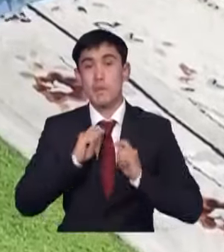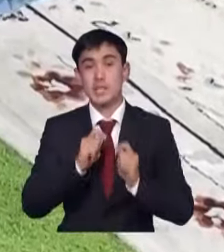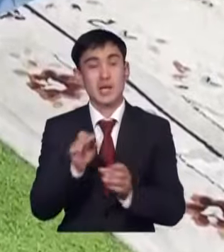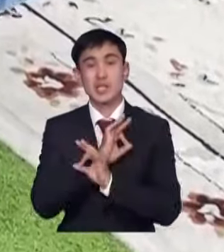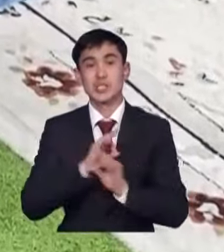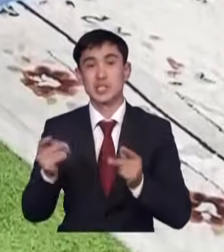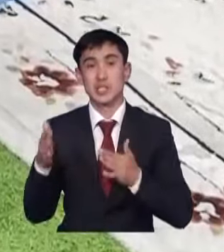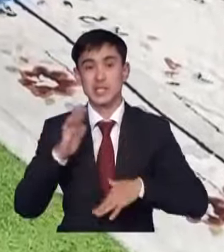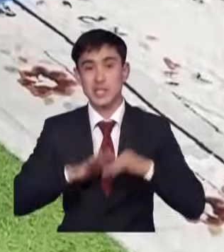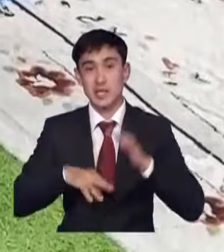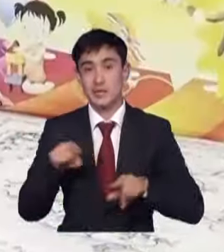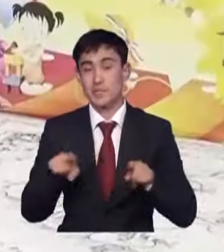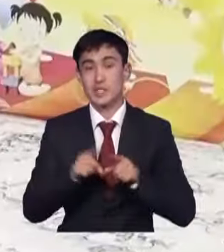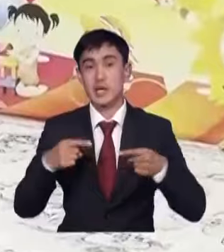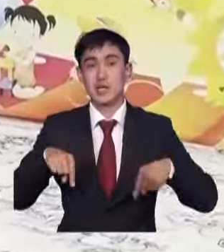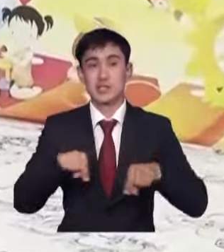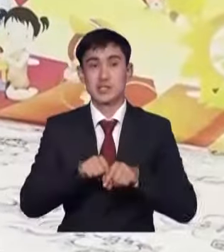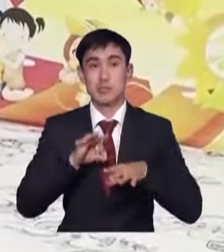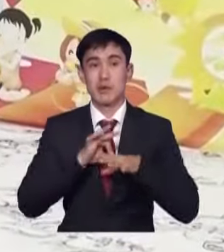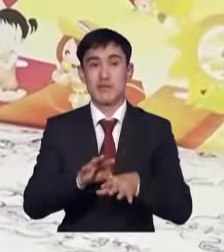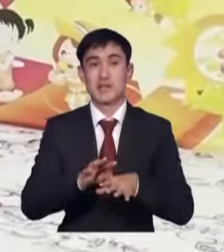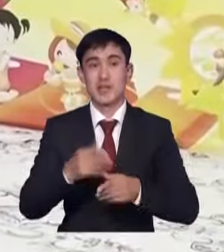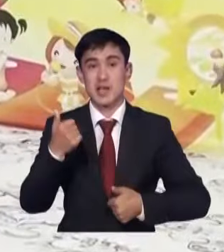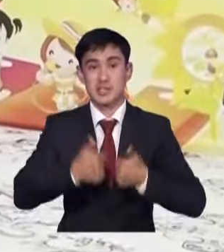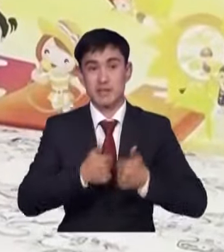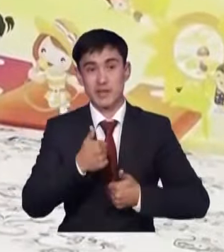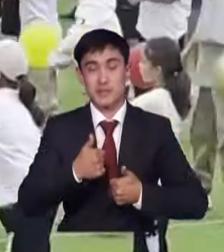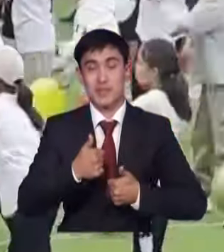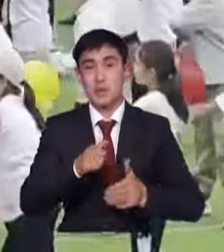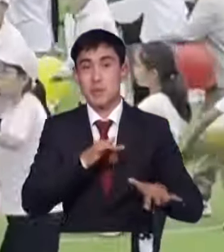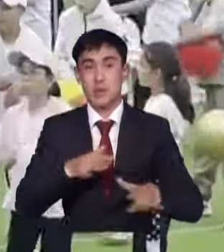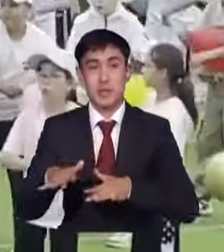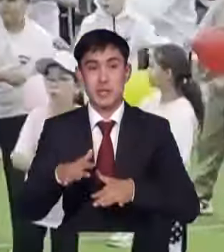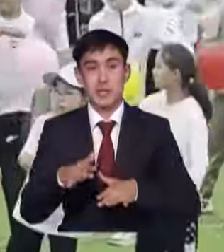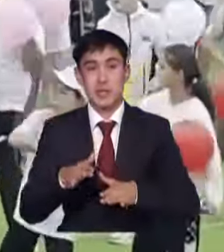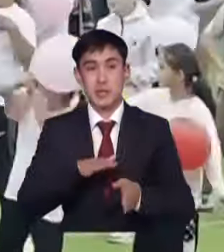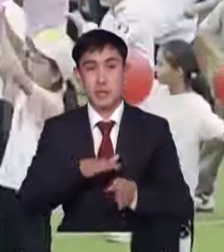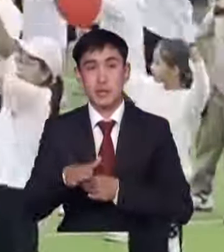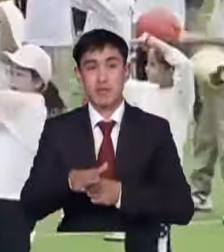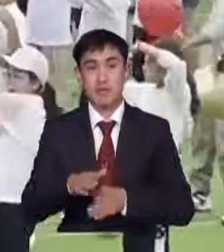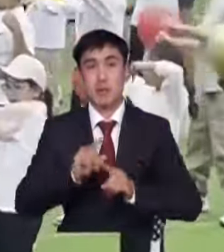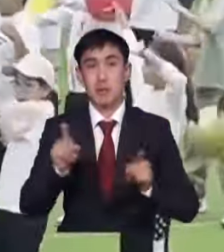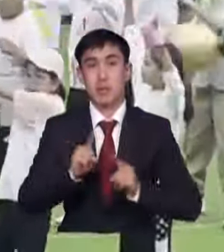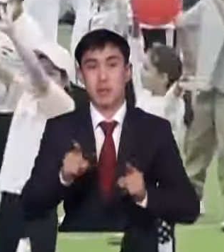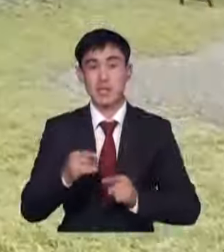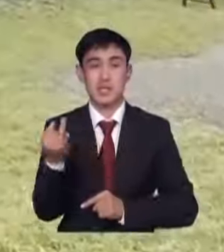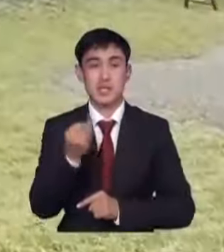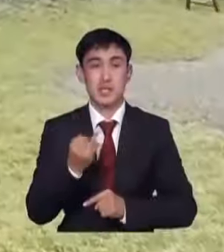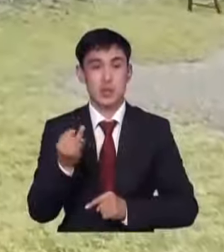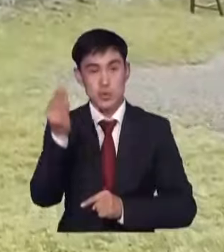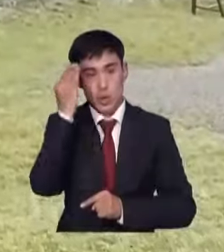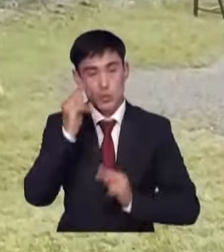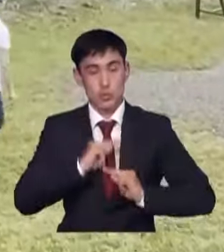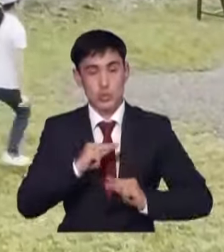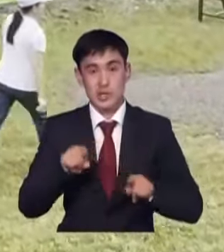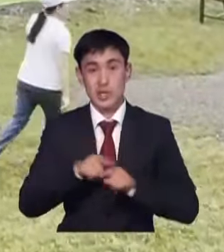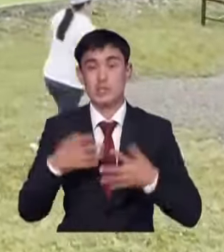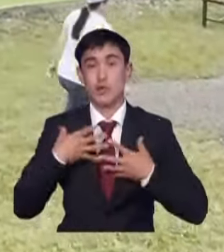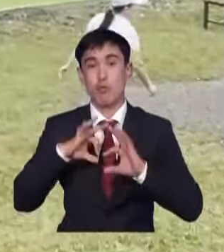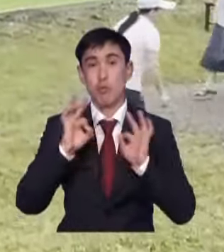отличное настроение, а также организовать проведение эстафет, состязаний и мероприятий, направленных на пропаганду как интеллектуального труда, так и